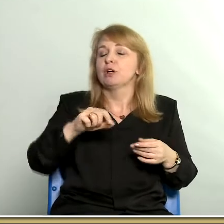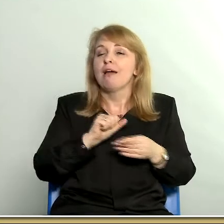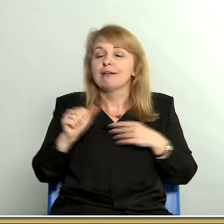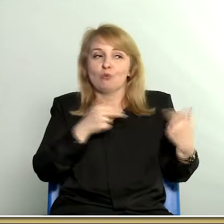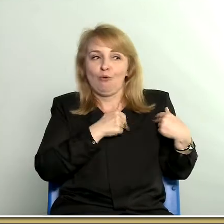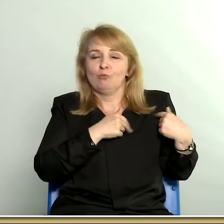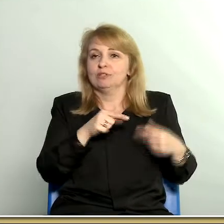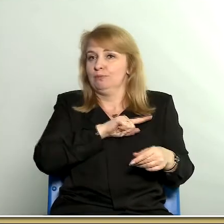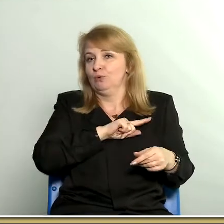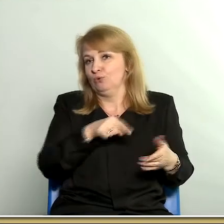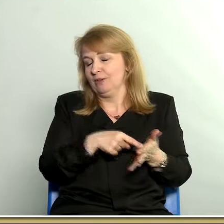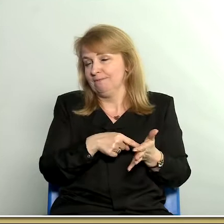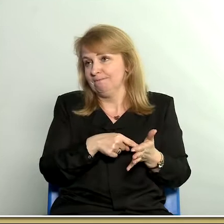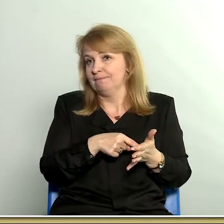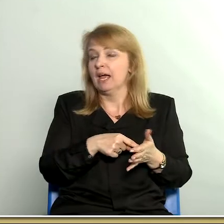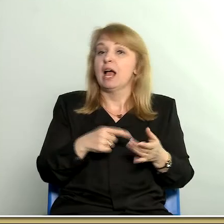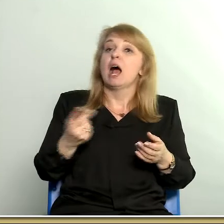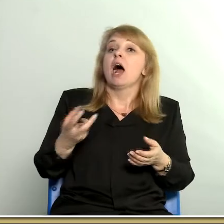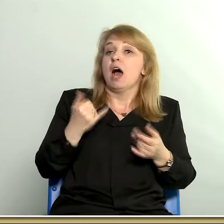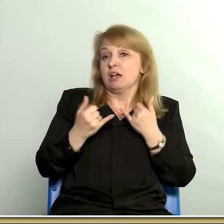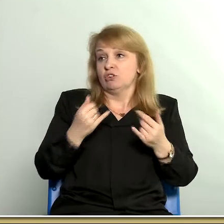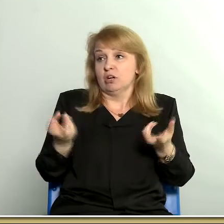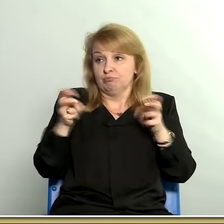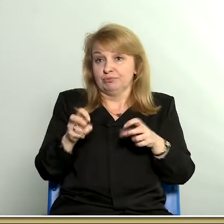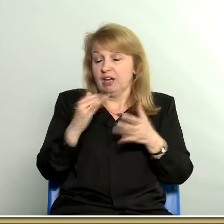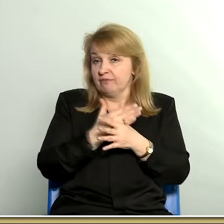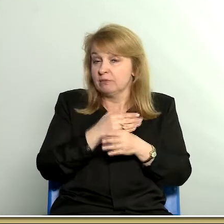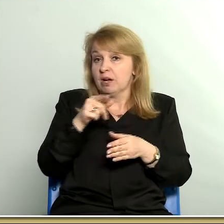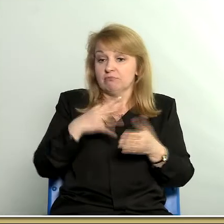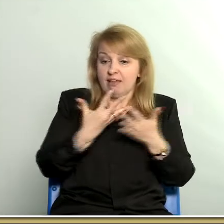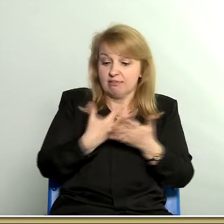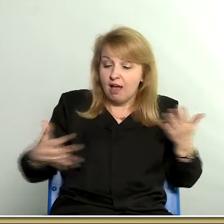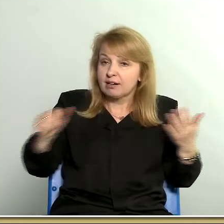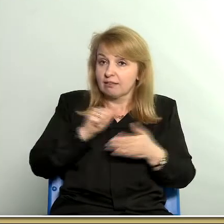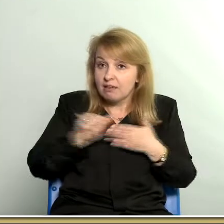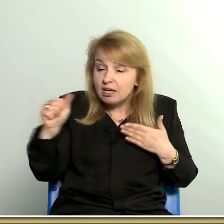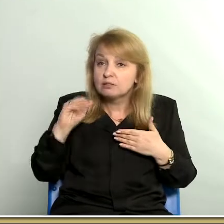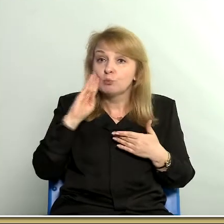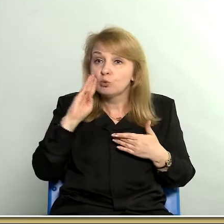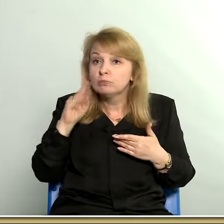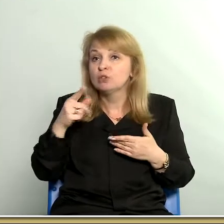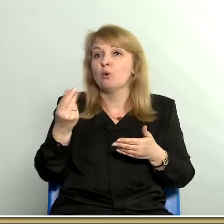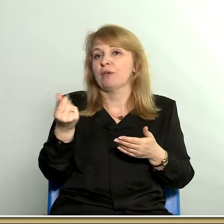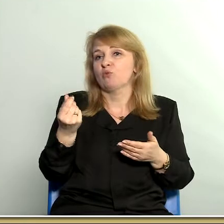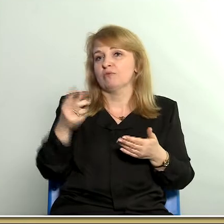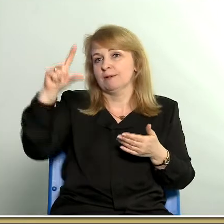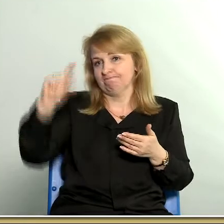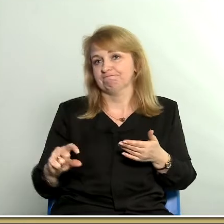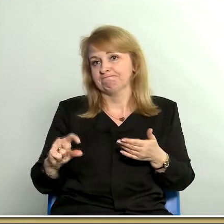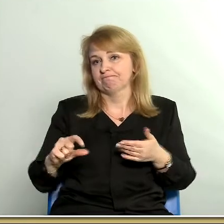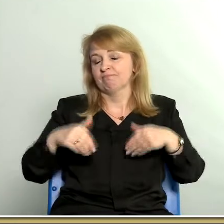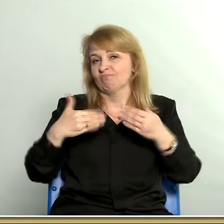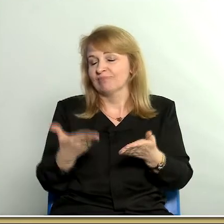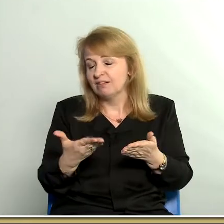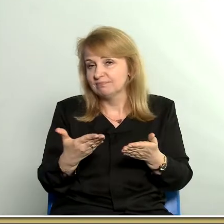ale ostatecznie, jeżeli takie przedsiębiorstwo znajdzie się na terenie, to po mniejszeniu będzie proporcjonalnie ulegało wsparcie udzielone w